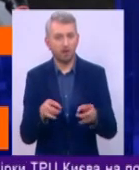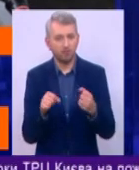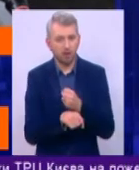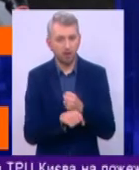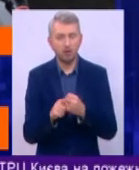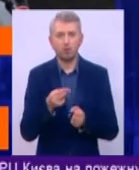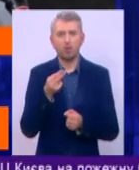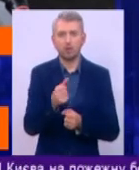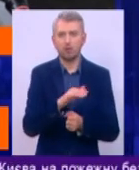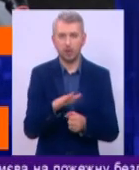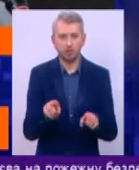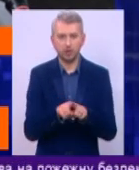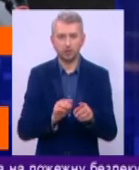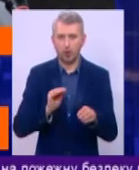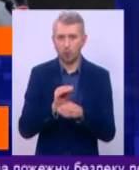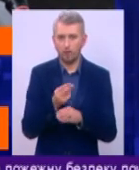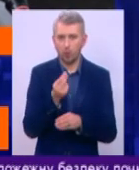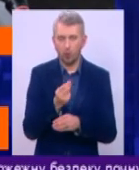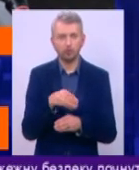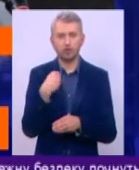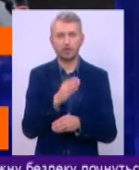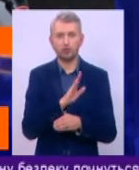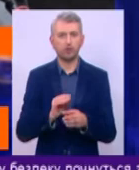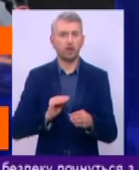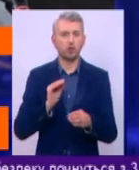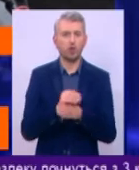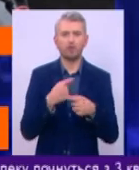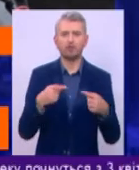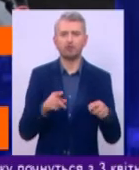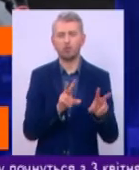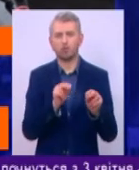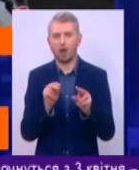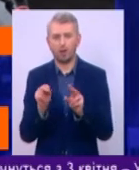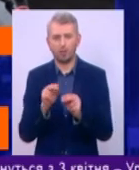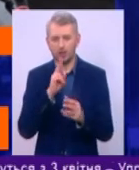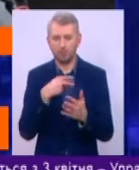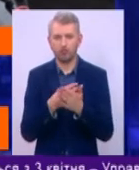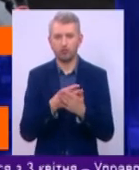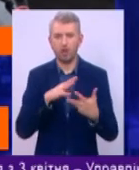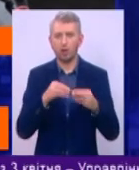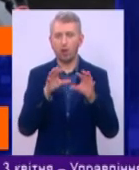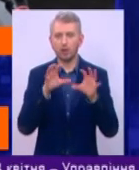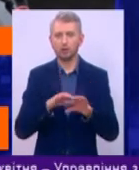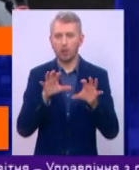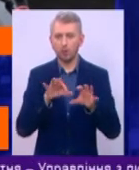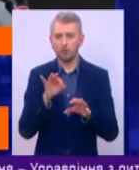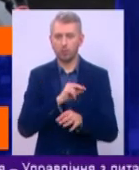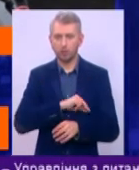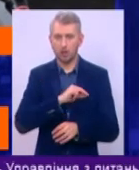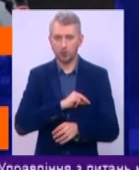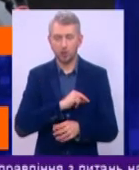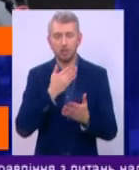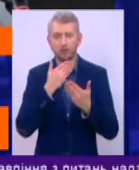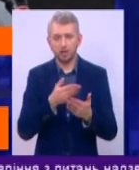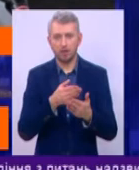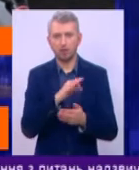не сплачуються такі додаткові кошти, не надаються додаткові інші блага, передбачені кодексом законів про працю,